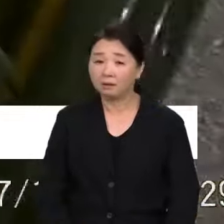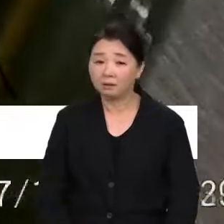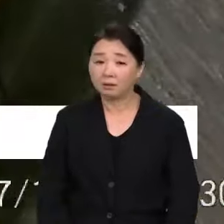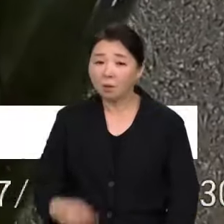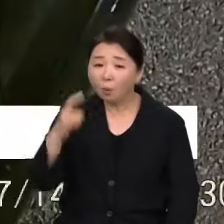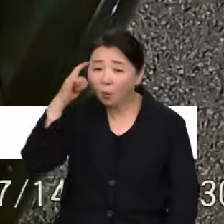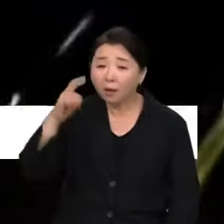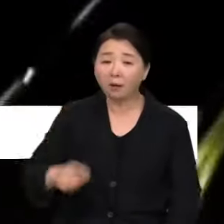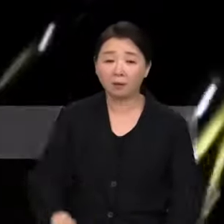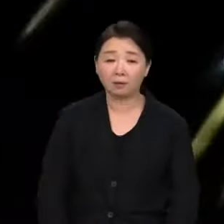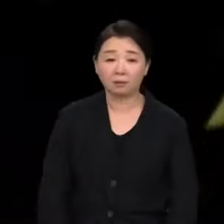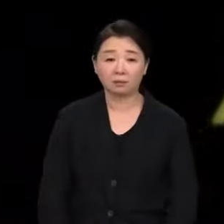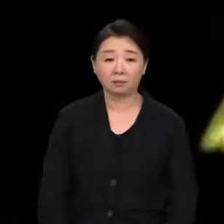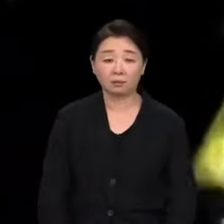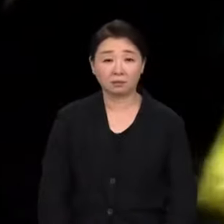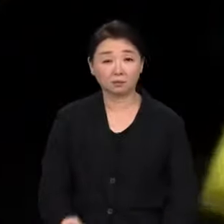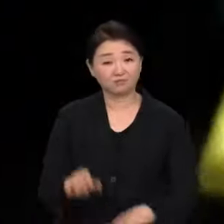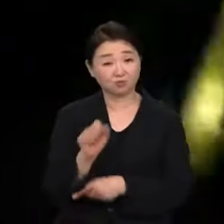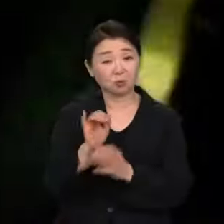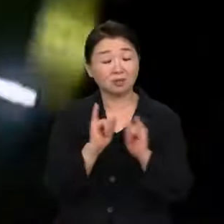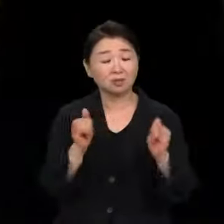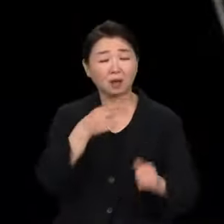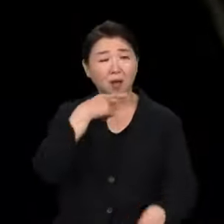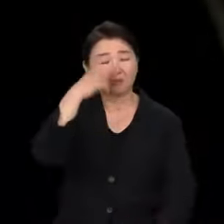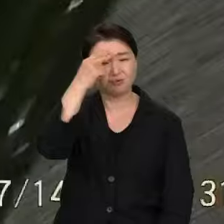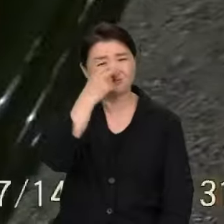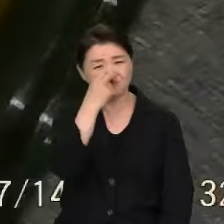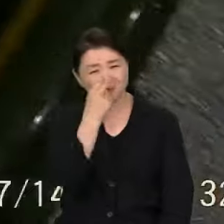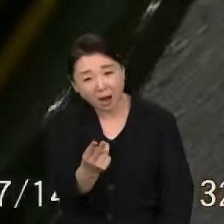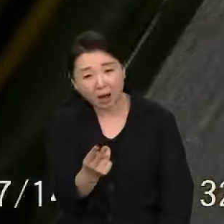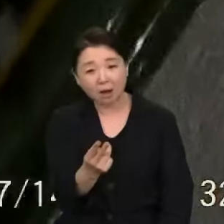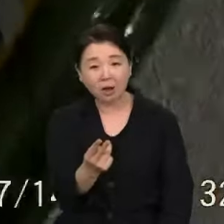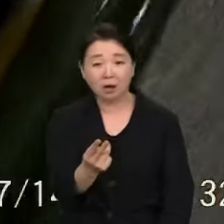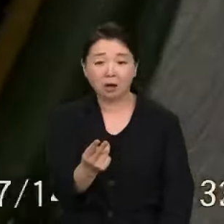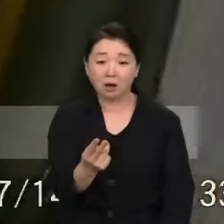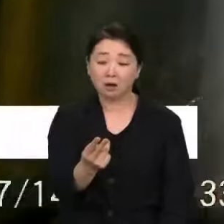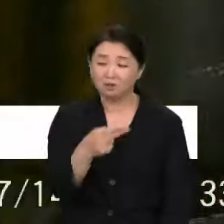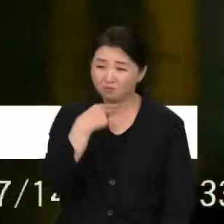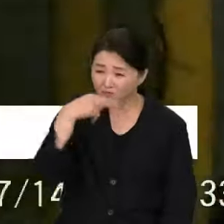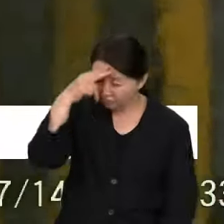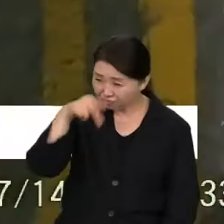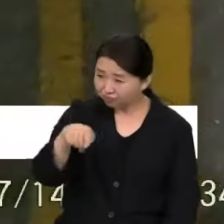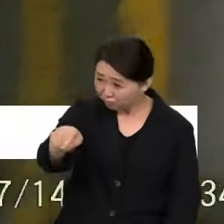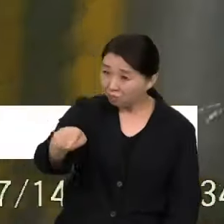네? 왜 그러냐고요? 차량 운전자에게 술 냄새가 났습니다. 술 먹었네?